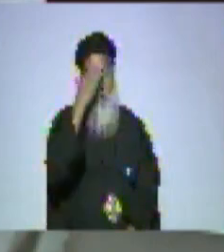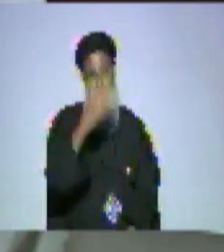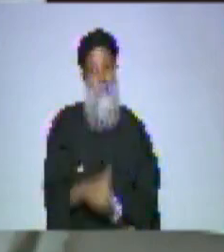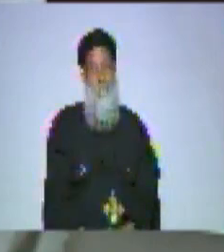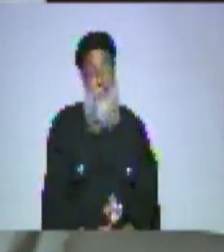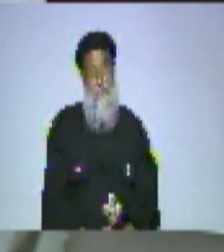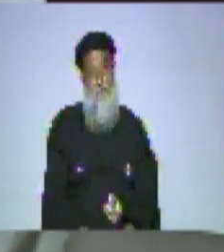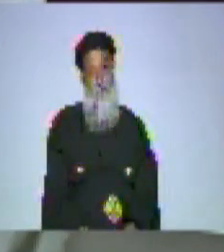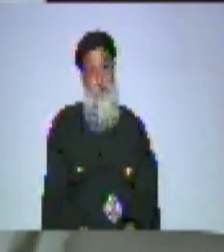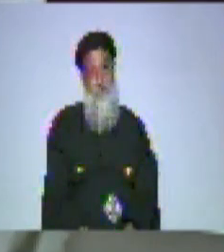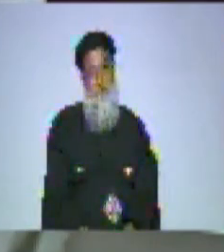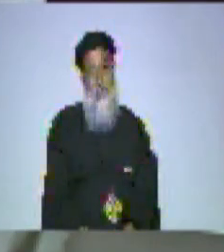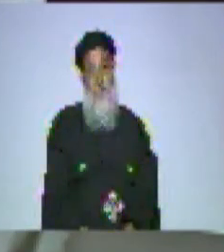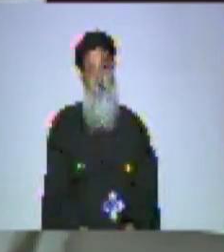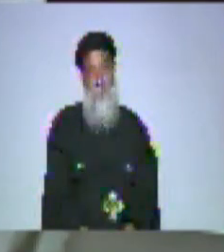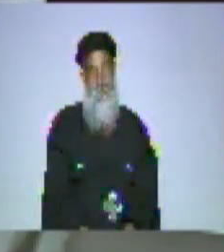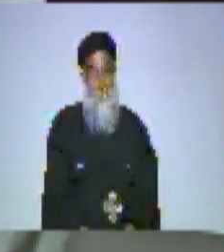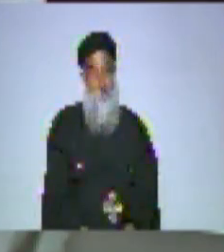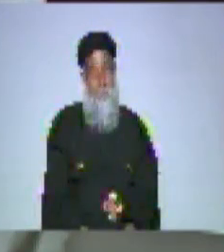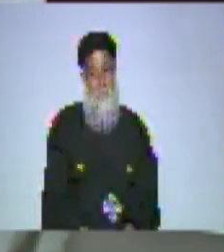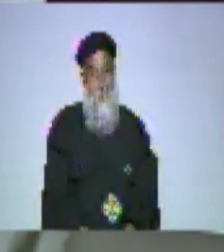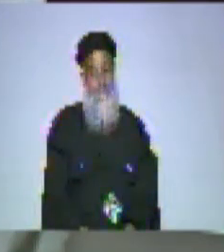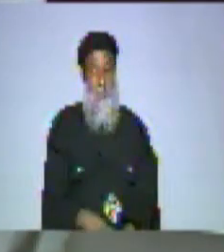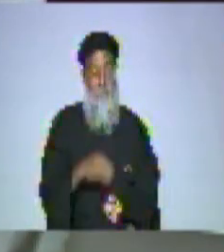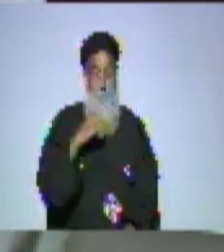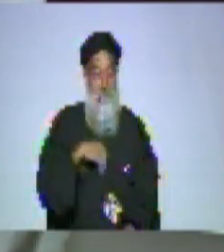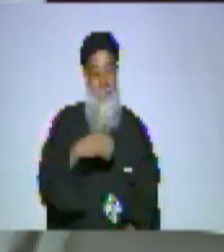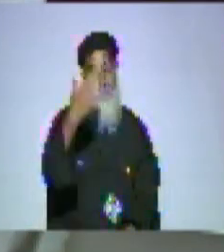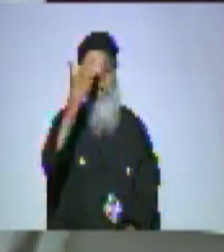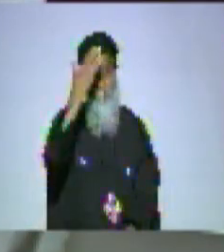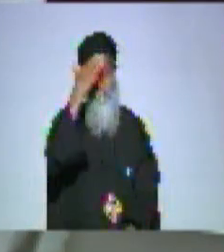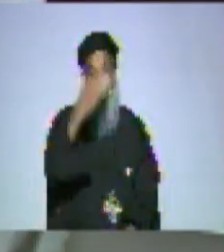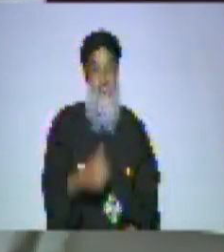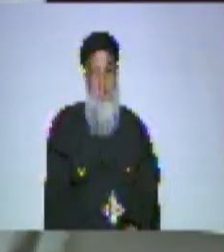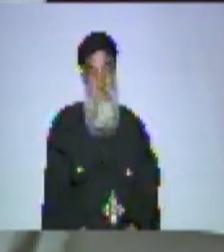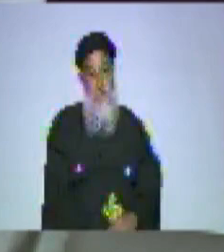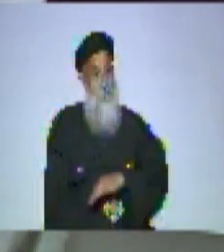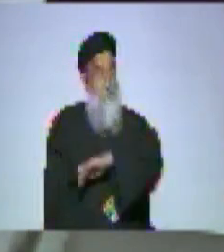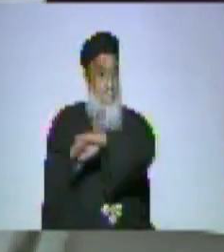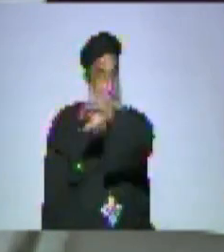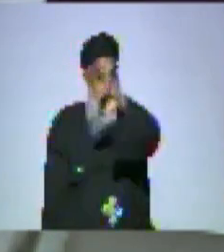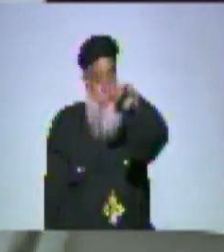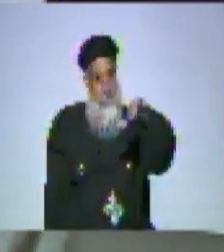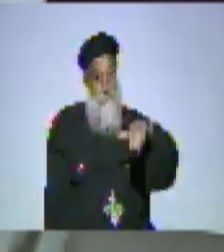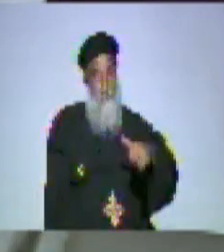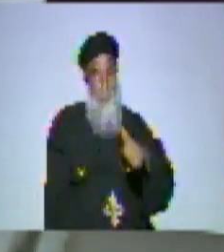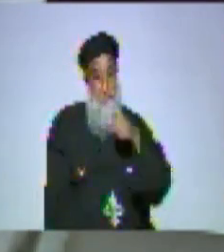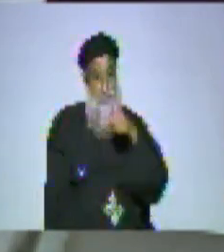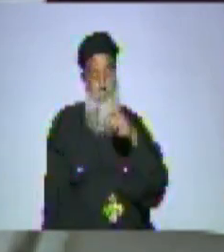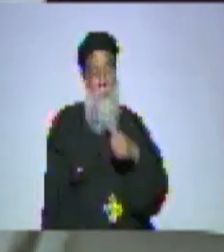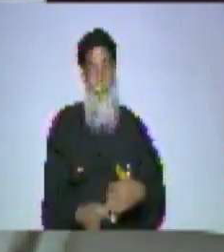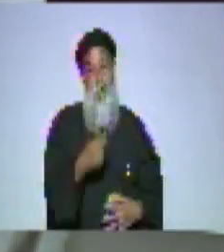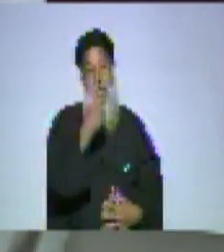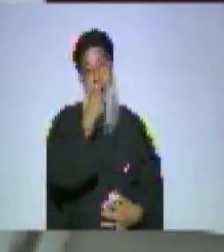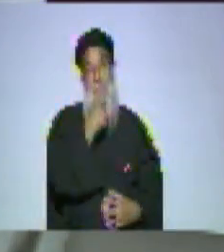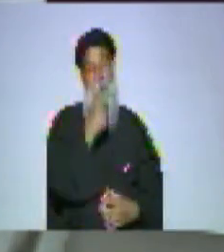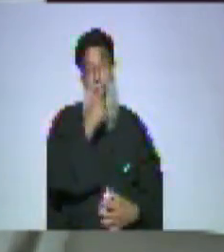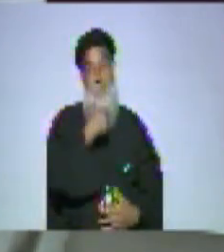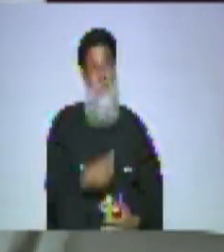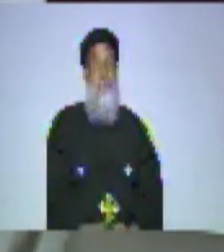كلنا محتاجين البركه فبالبركه كل حاجه تكفي حتى القليل